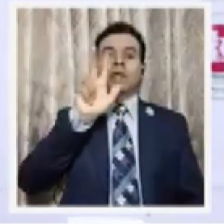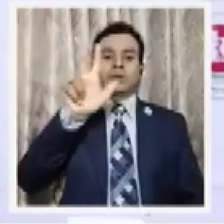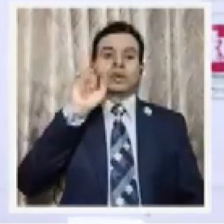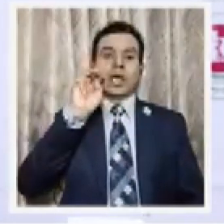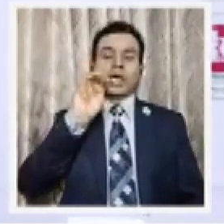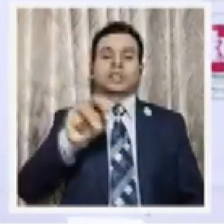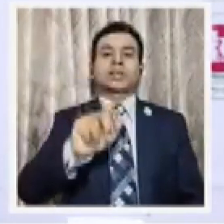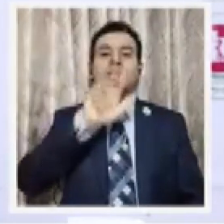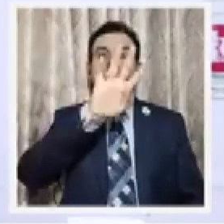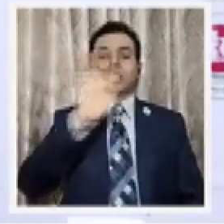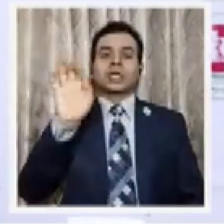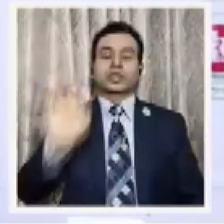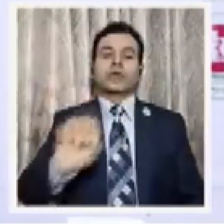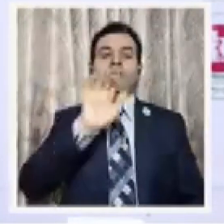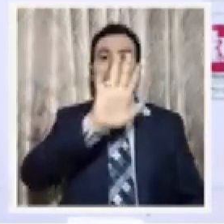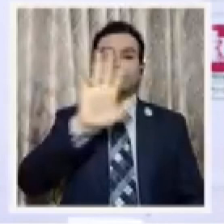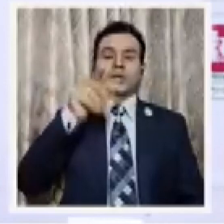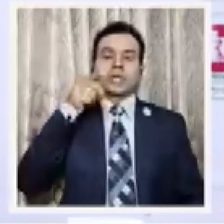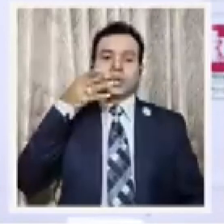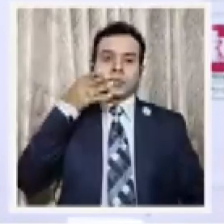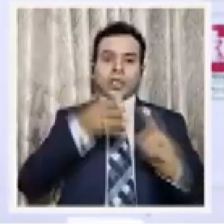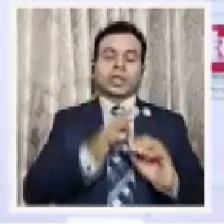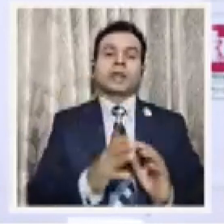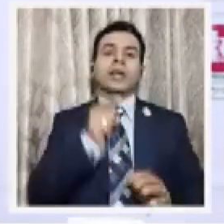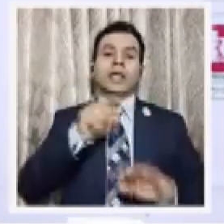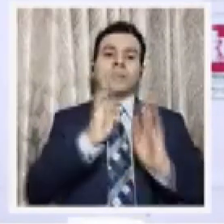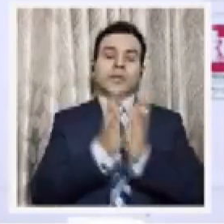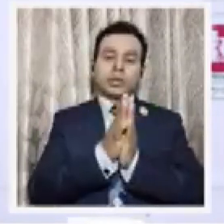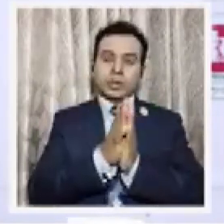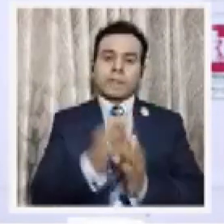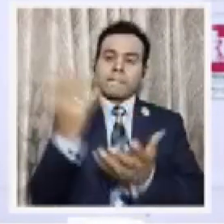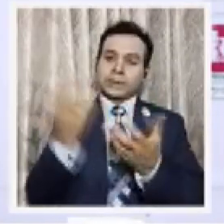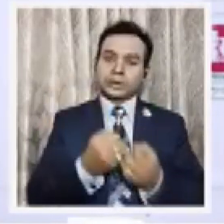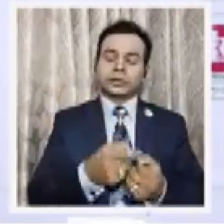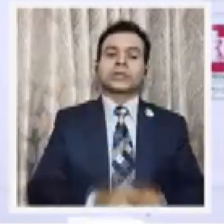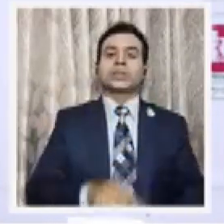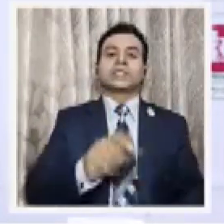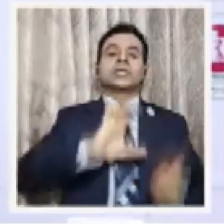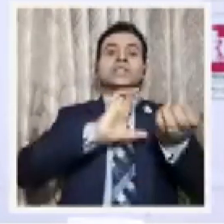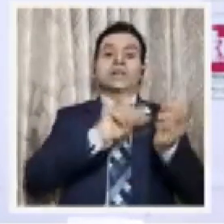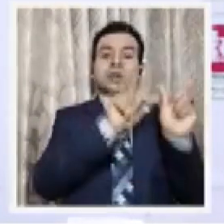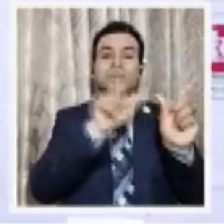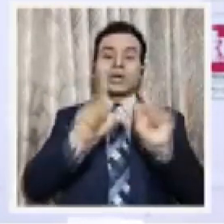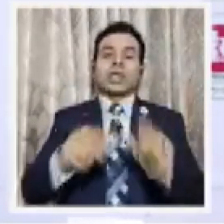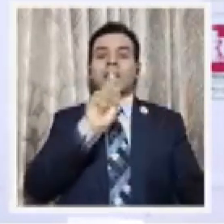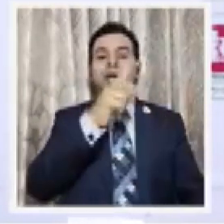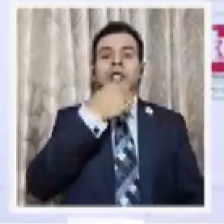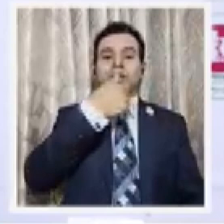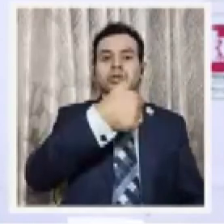হটলাইনের ফোনের তথ্য, 24 ঘন্টায় ফোন কল সংখ্যা 78,455 জন, 55টি